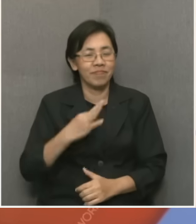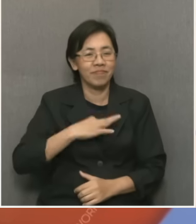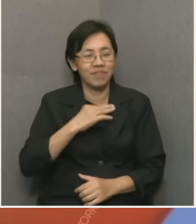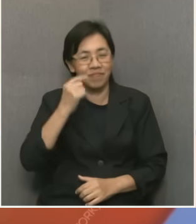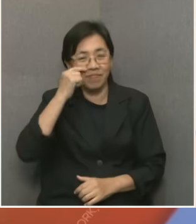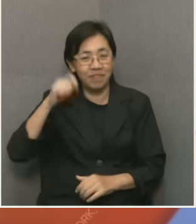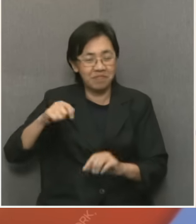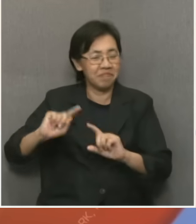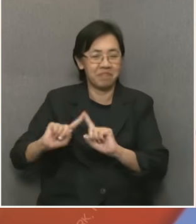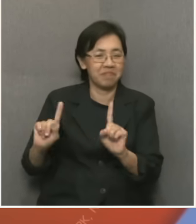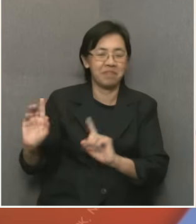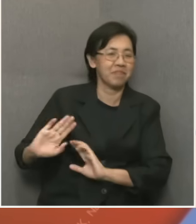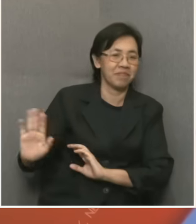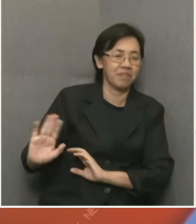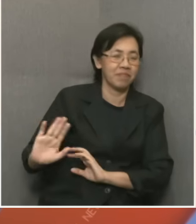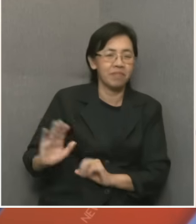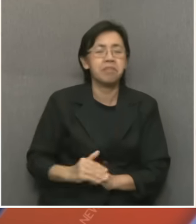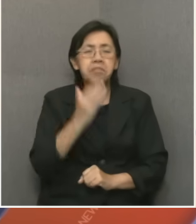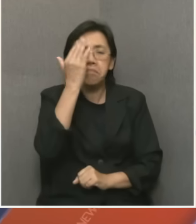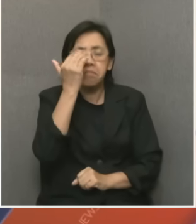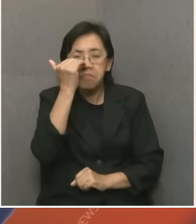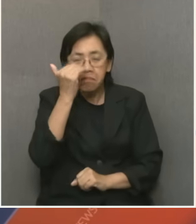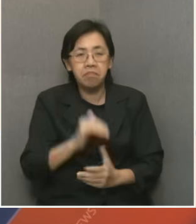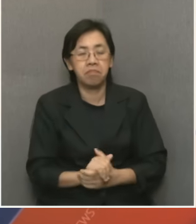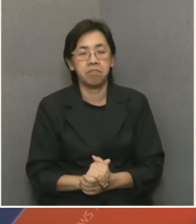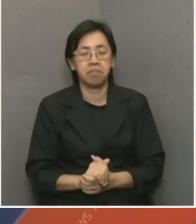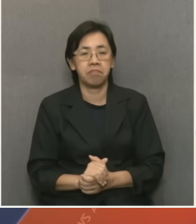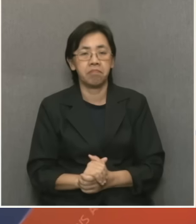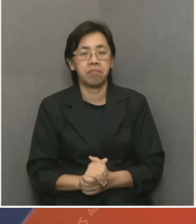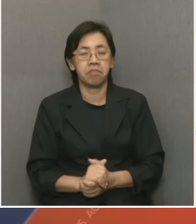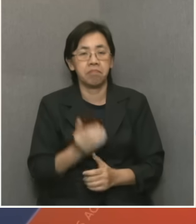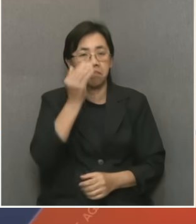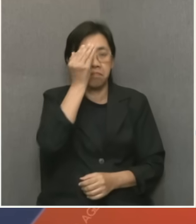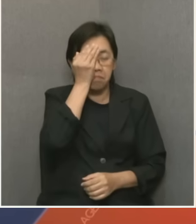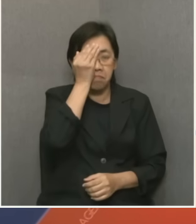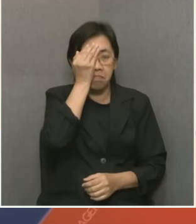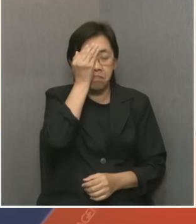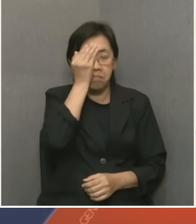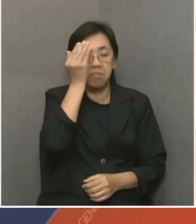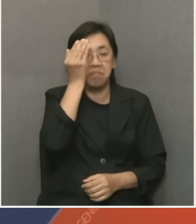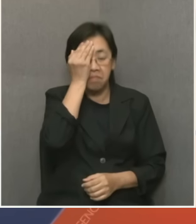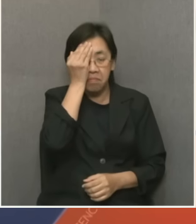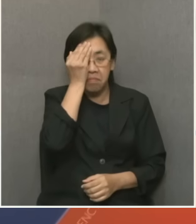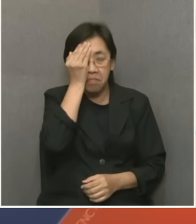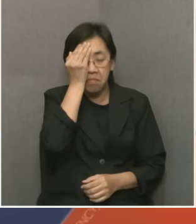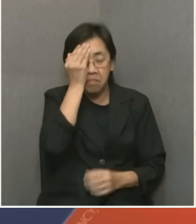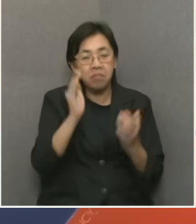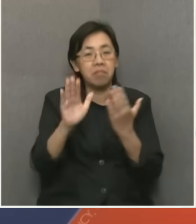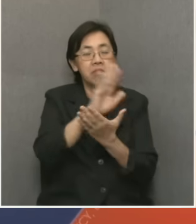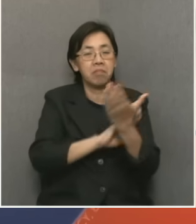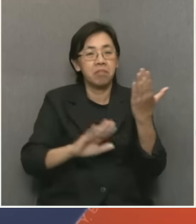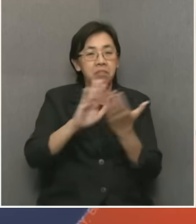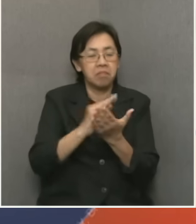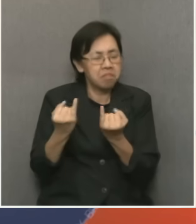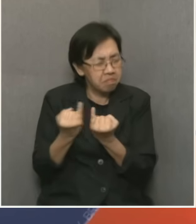ทียบกันได้สักเท่าไหร่นะเนื่องจากว่าสำหรับอิสราเอลแล้วเนี่ยถือว่าเป็นพันธมิตรนะครับที่เหนียว